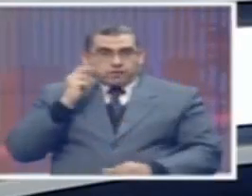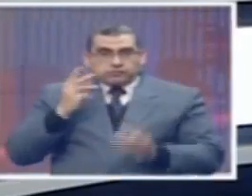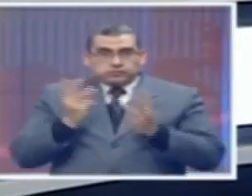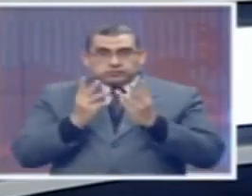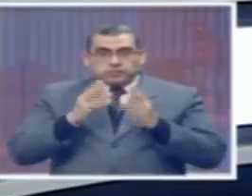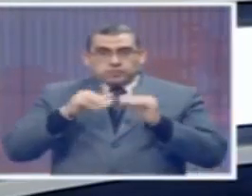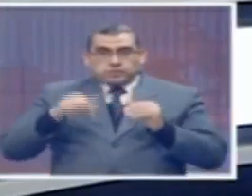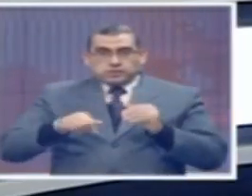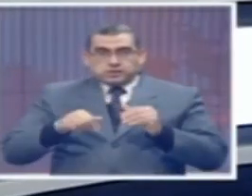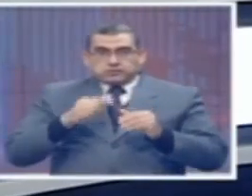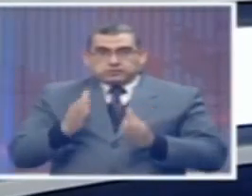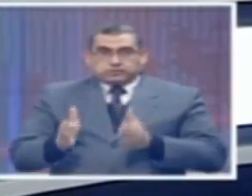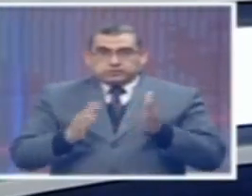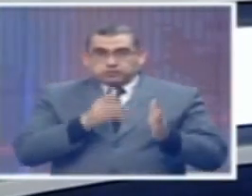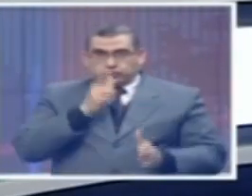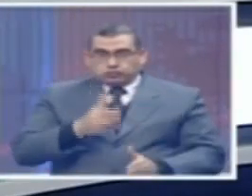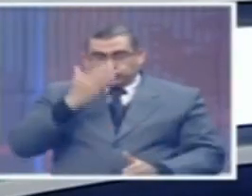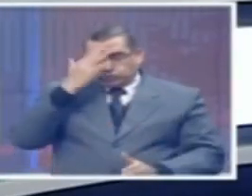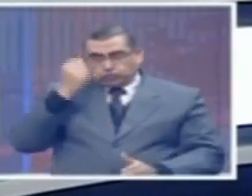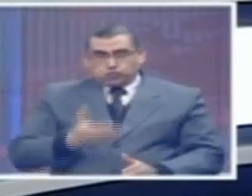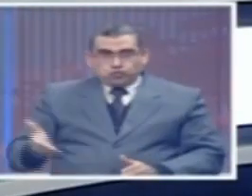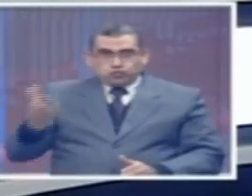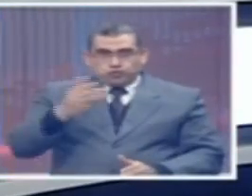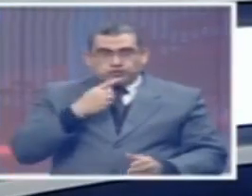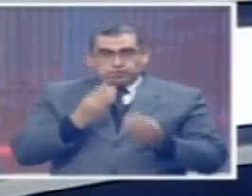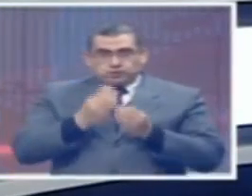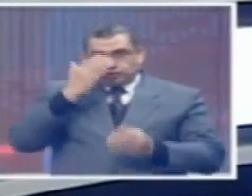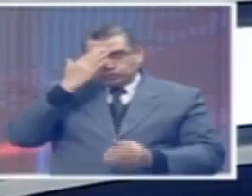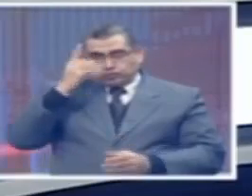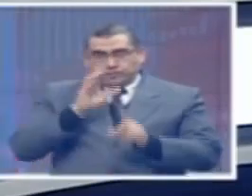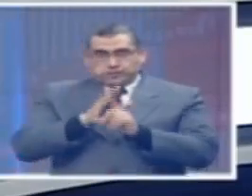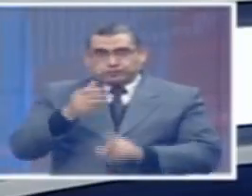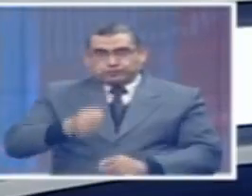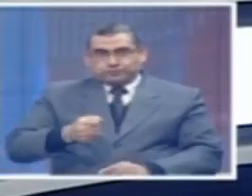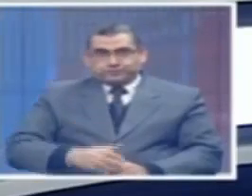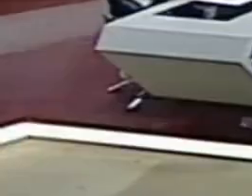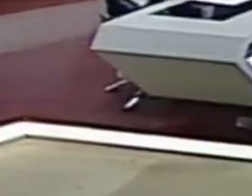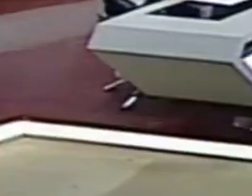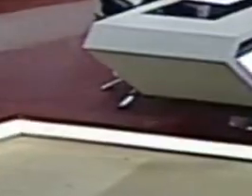موقعنا الإلكتروني maspero.eg. شكرا لحسن المتابعة. في أمان الله. في أمان